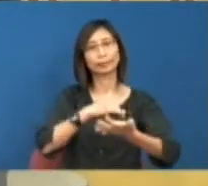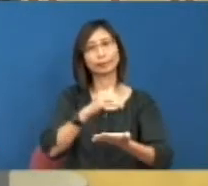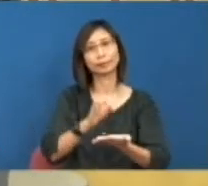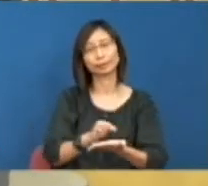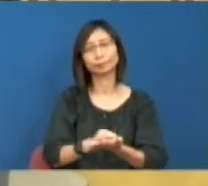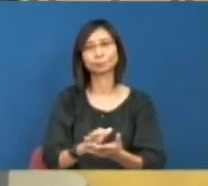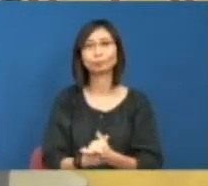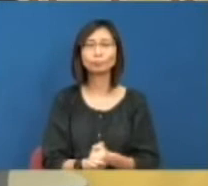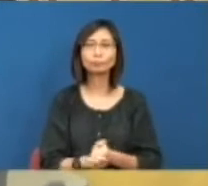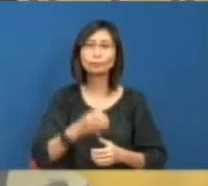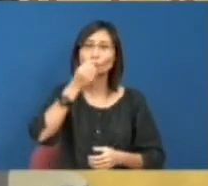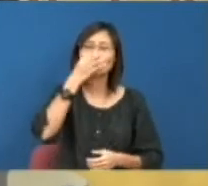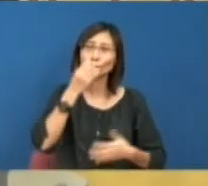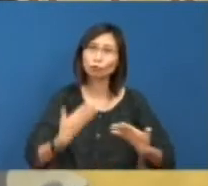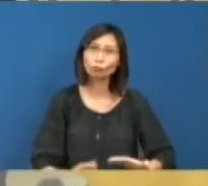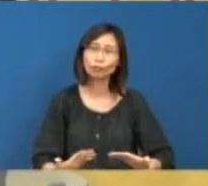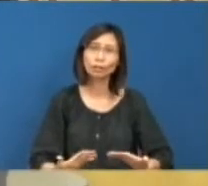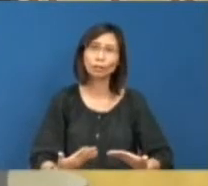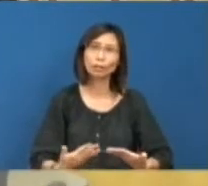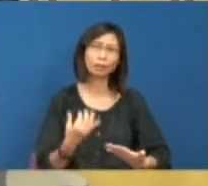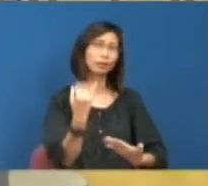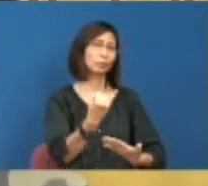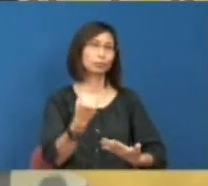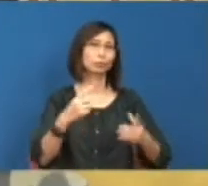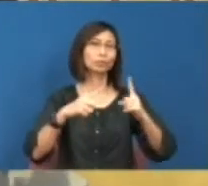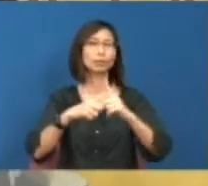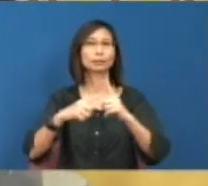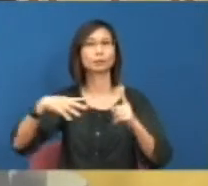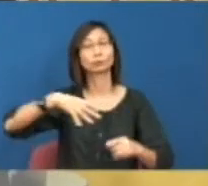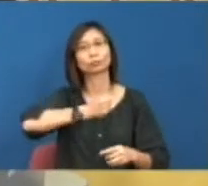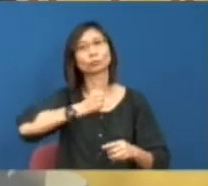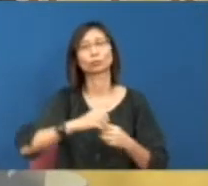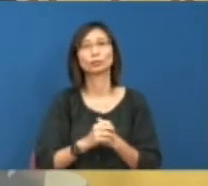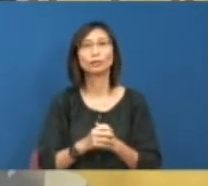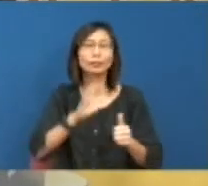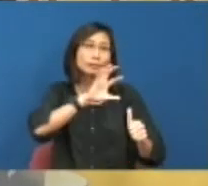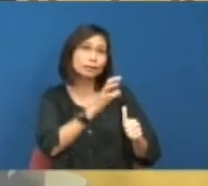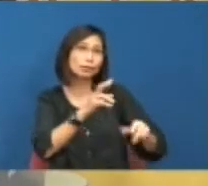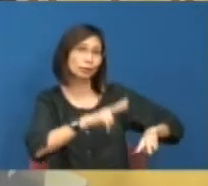或者條條揈嘅民主制度，一定唔能夠影響大陸。